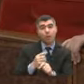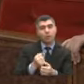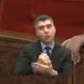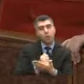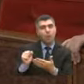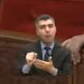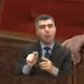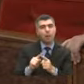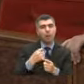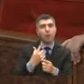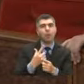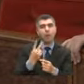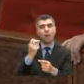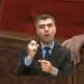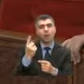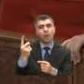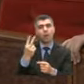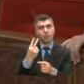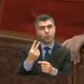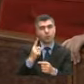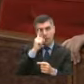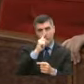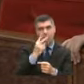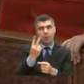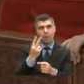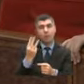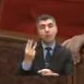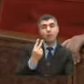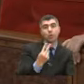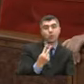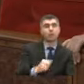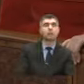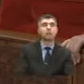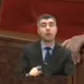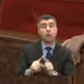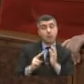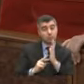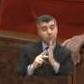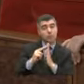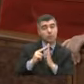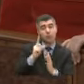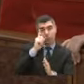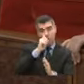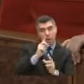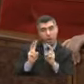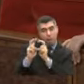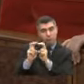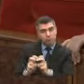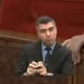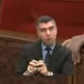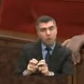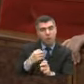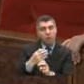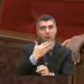افق 2021 غادي نقضيو عليه ان شاء الله في 2023، ولكن الوتيره ماشيين فيها والتقليص ماشيين فيه والحمد